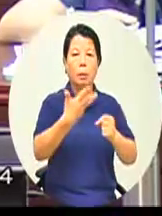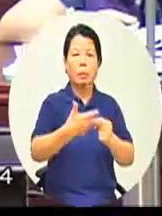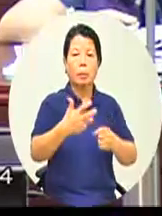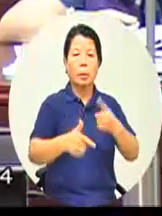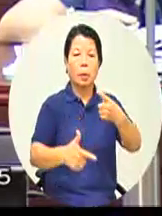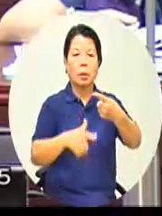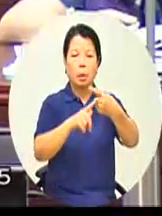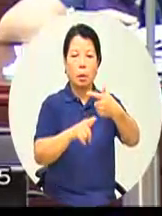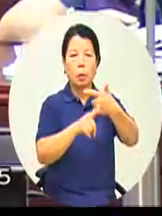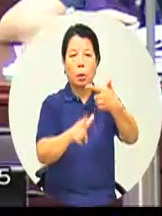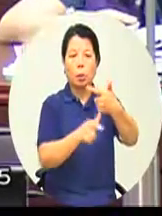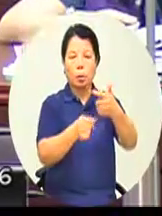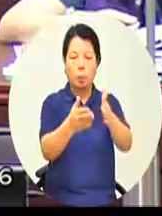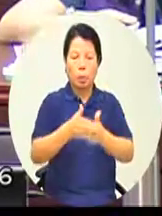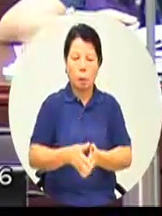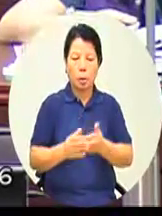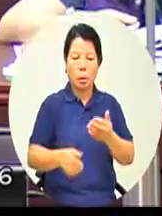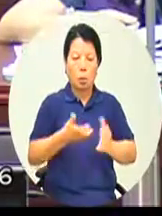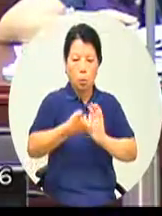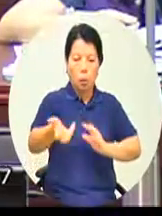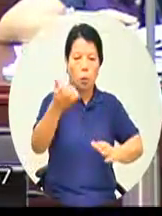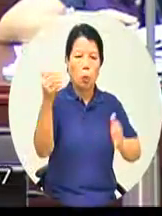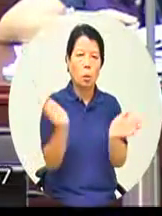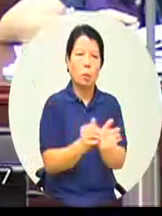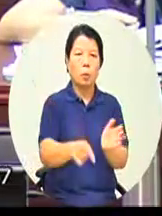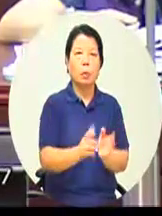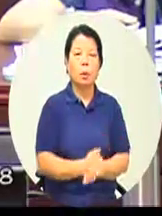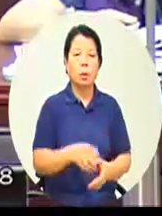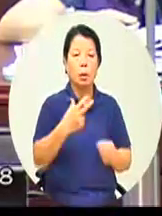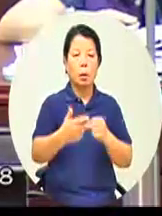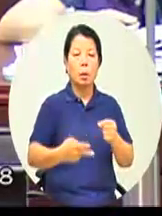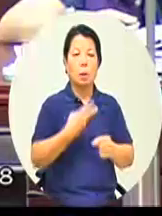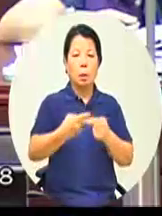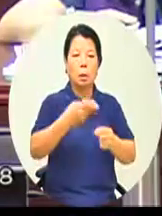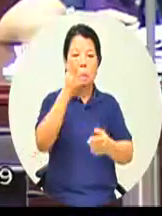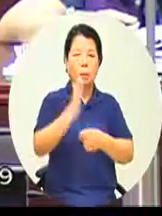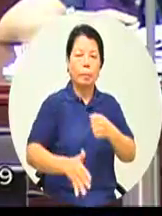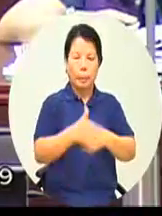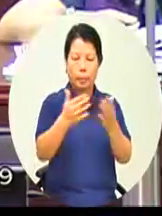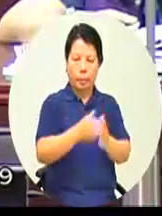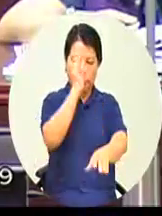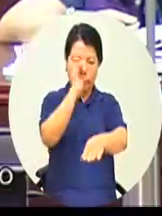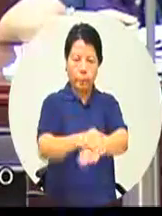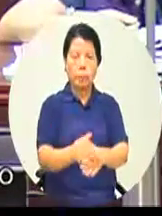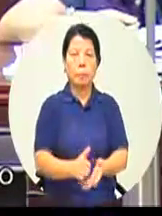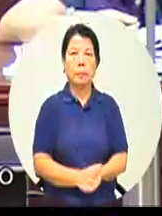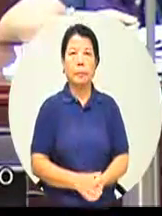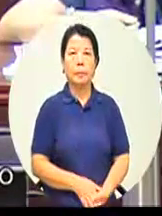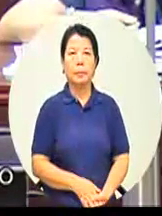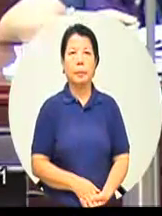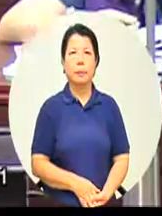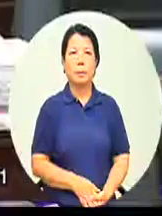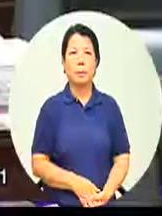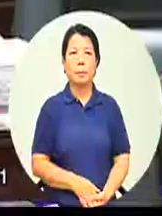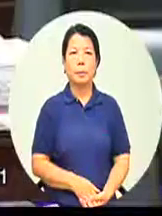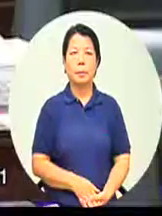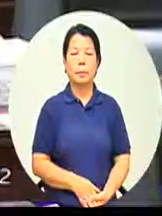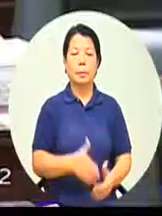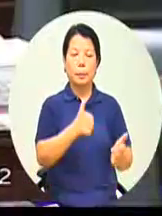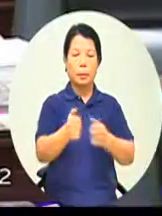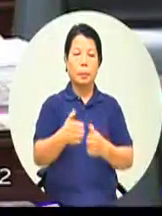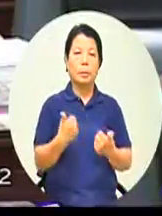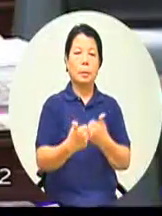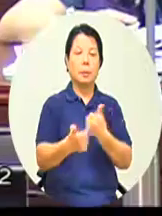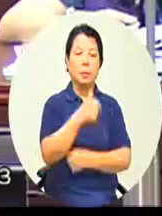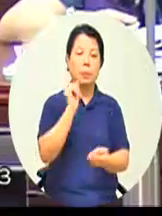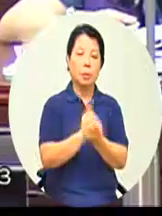108年6月要完成迁校，这就明确啊，差不多2年半的时间要完成。好，多谢议员了，你